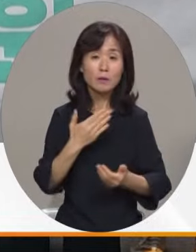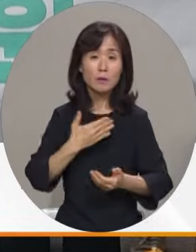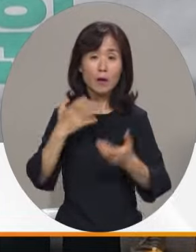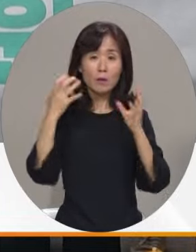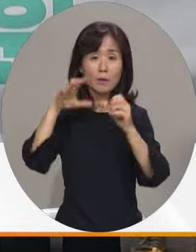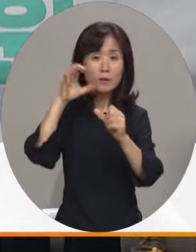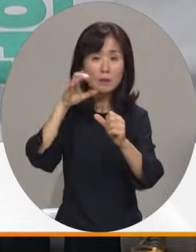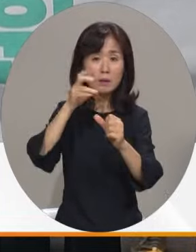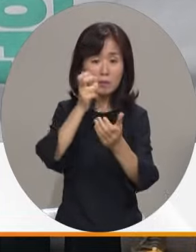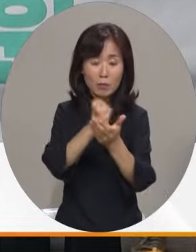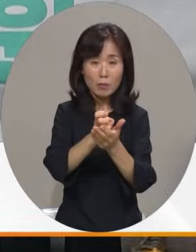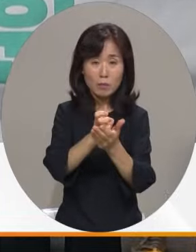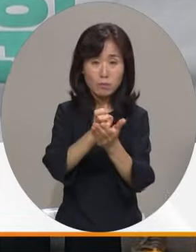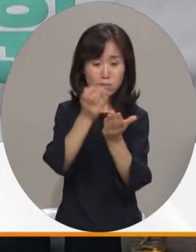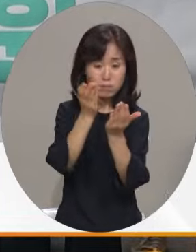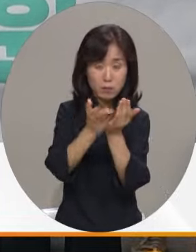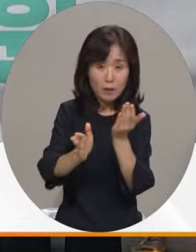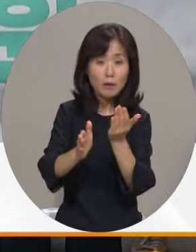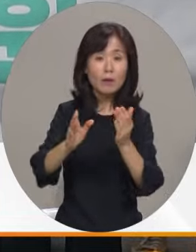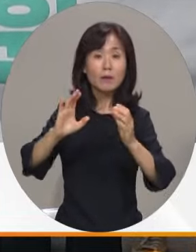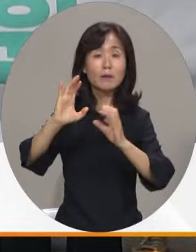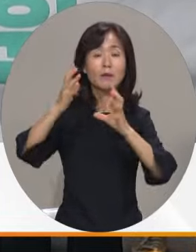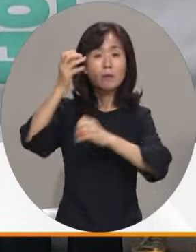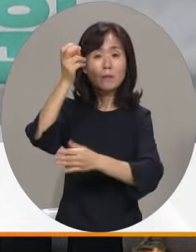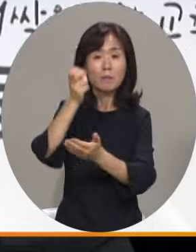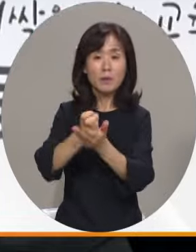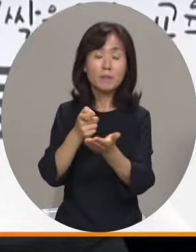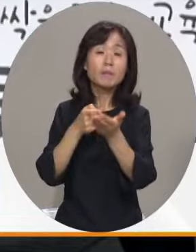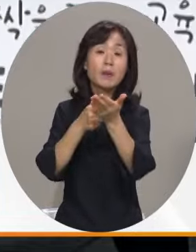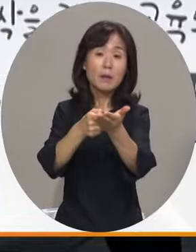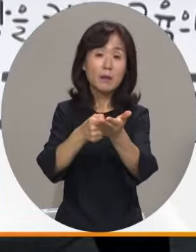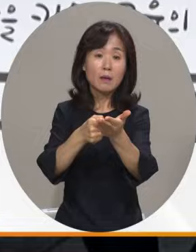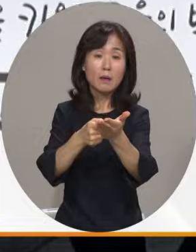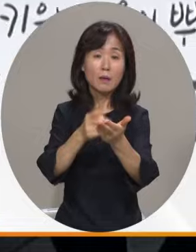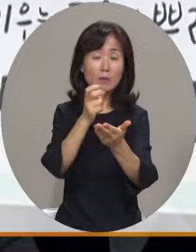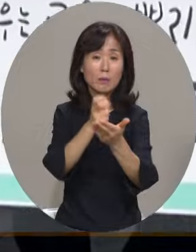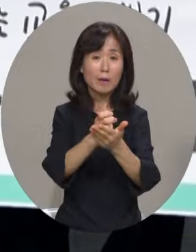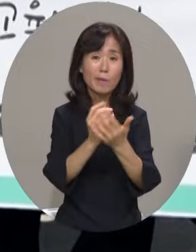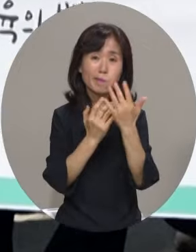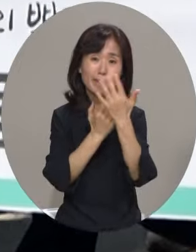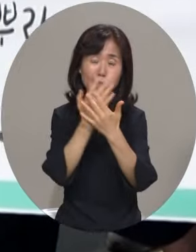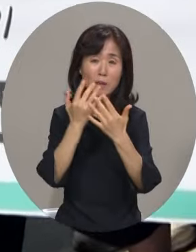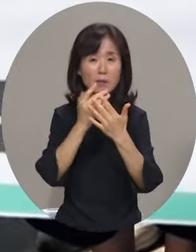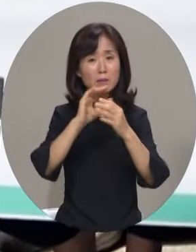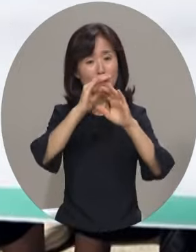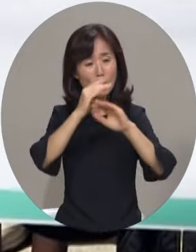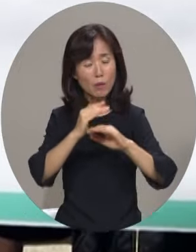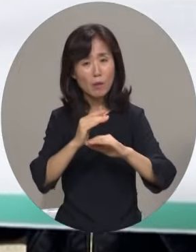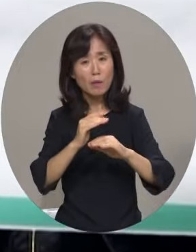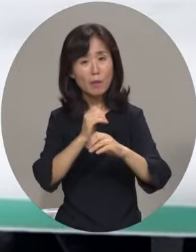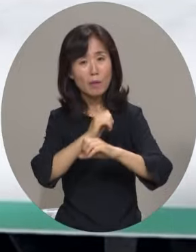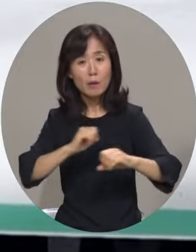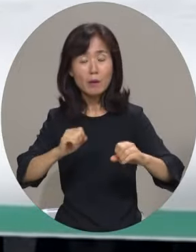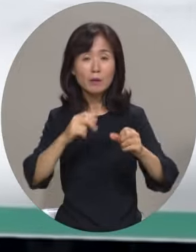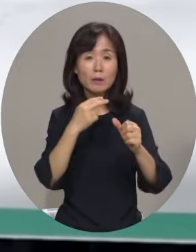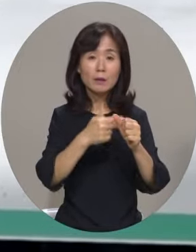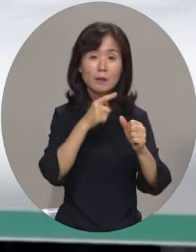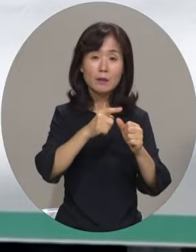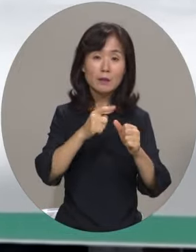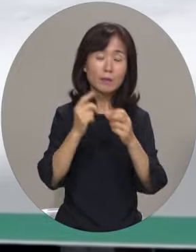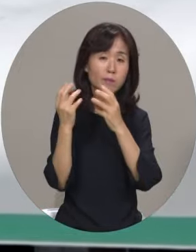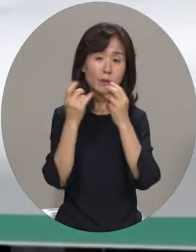조항이 위헌이라며 헌법소원을 제기했습니다. 조항이 모호하고 포괄적이어서 교사들을 무분별하게